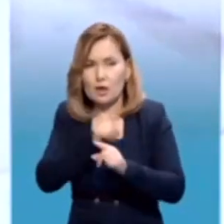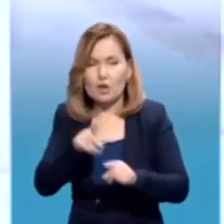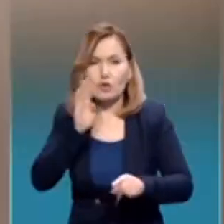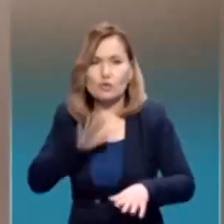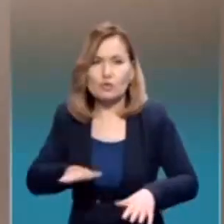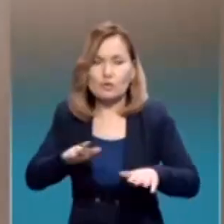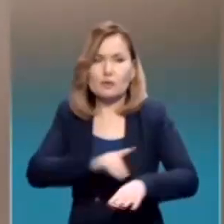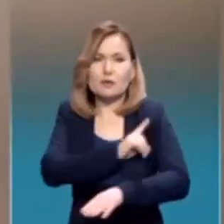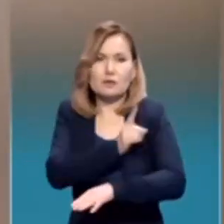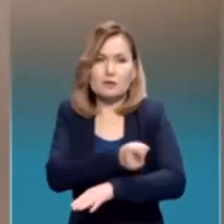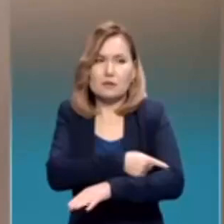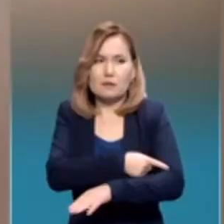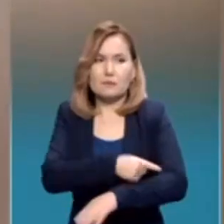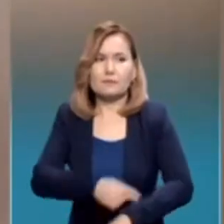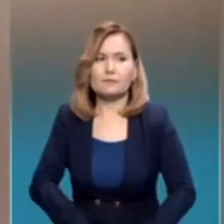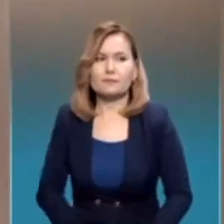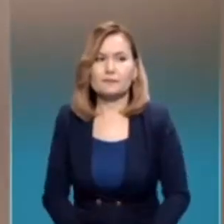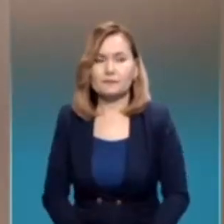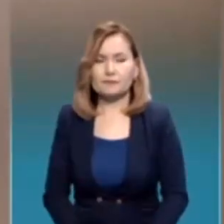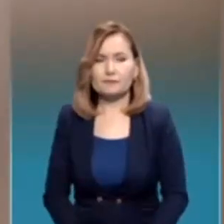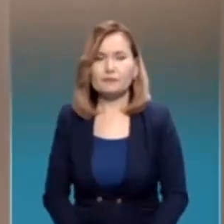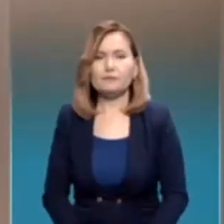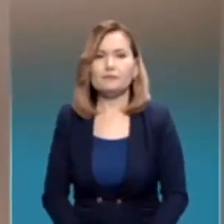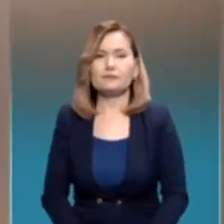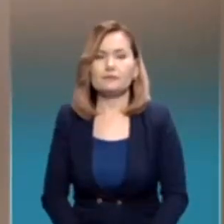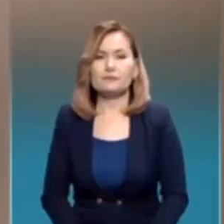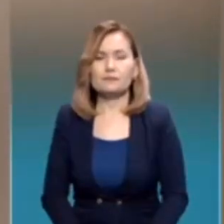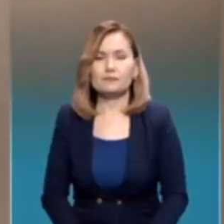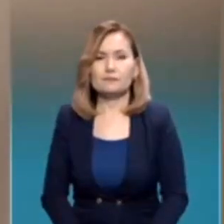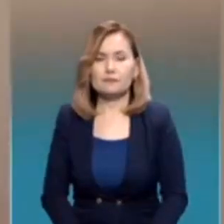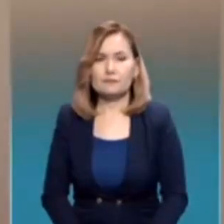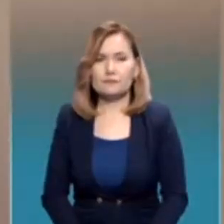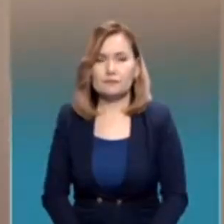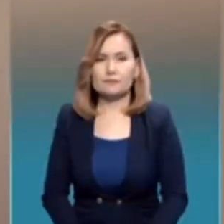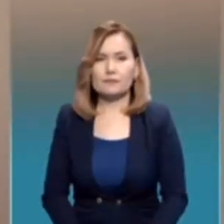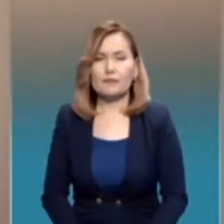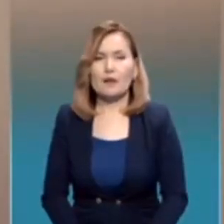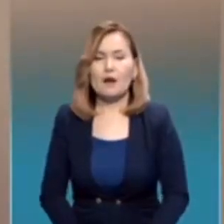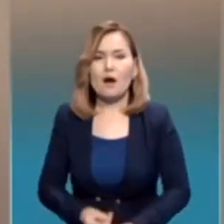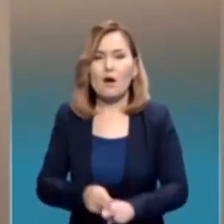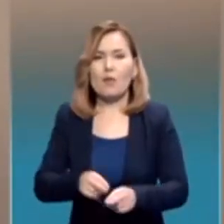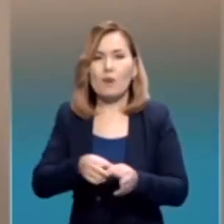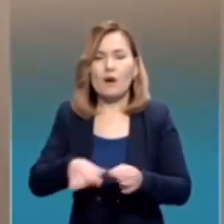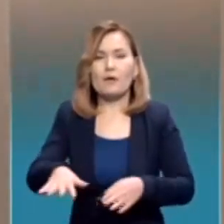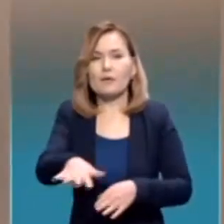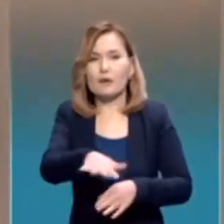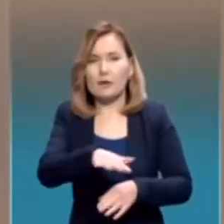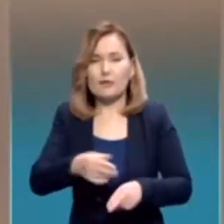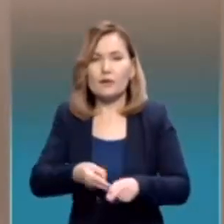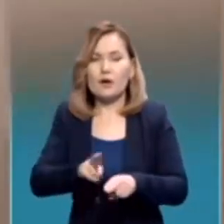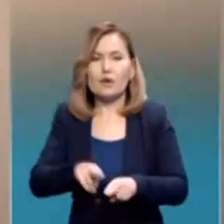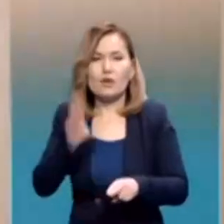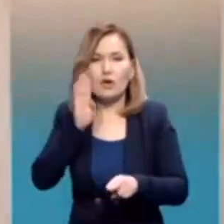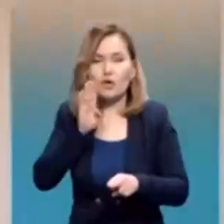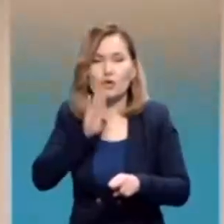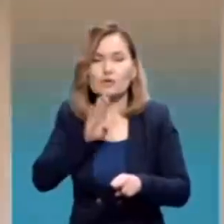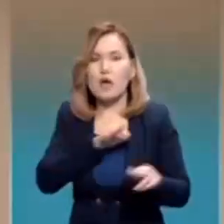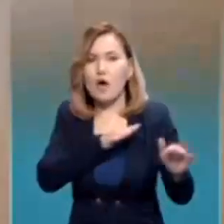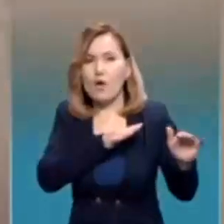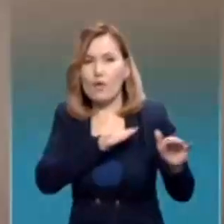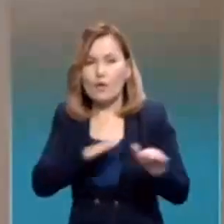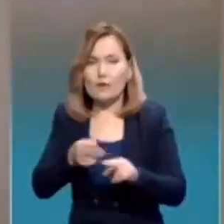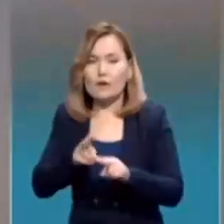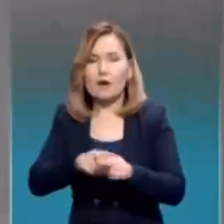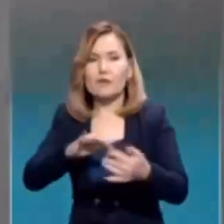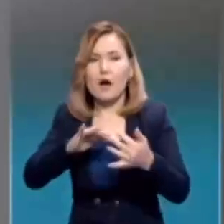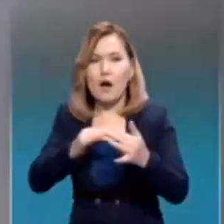жиналып қалып жатыр. Төрт үй тұрамыз. Арғы бетке көтер Бұл Байғанин ауданындағы жағдай. Қарғын су қарауыл келді қопа